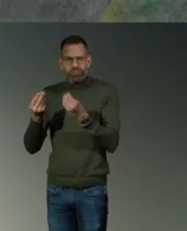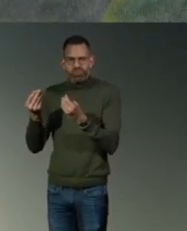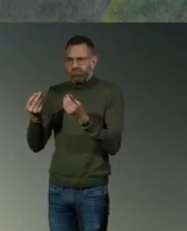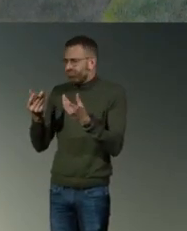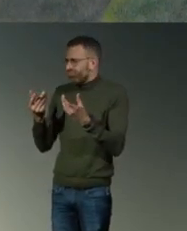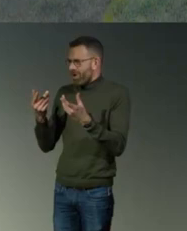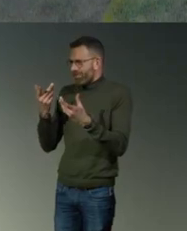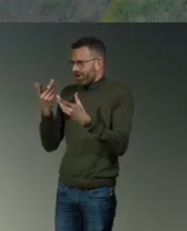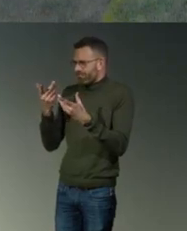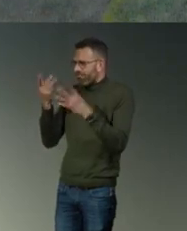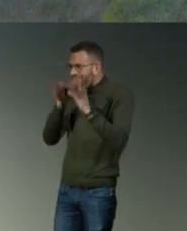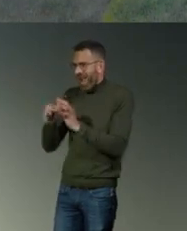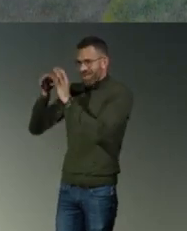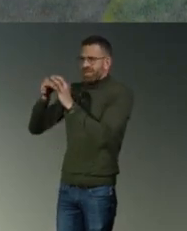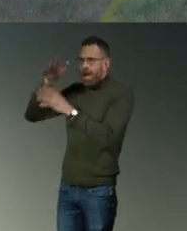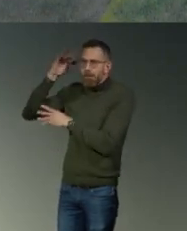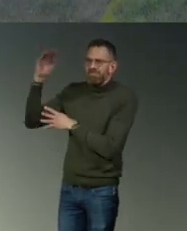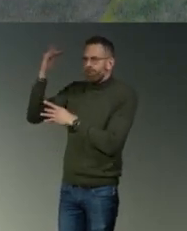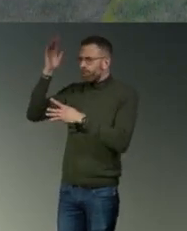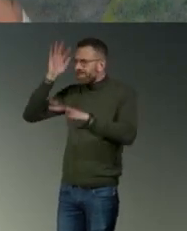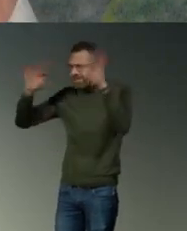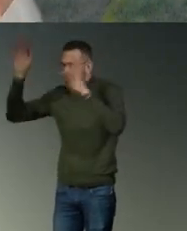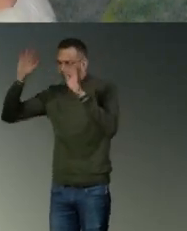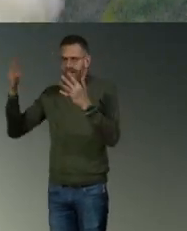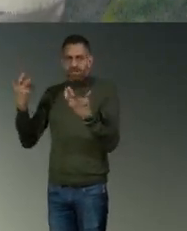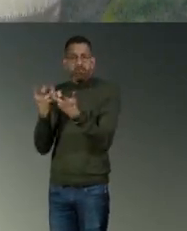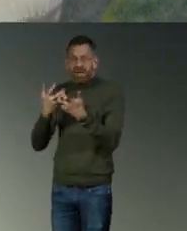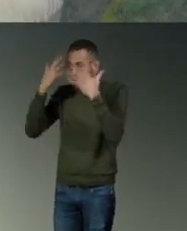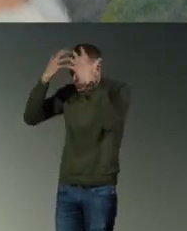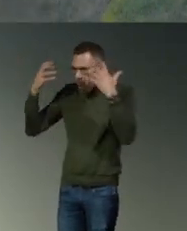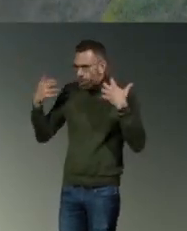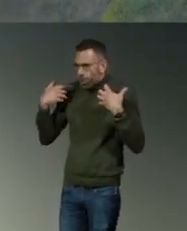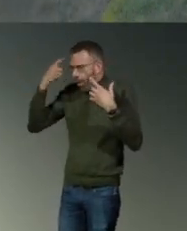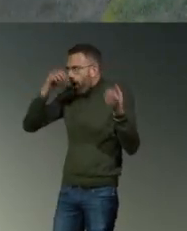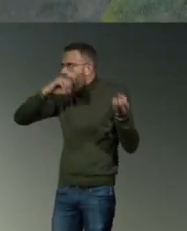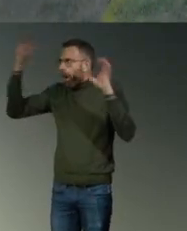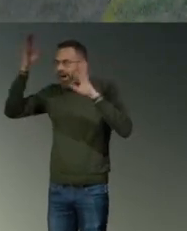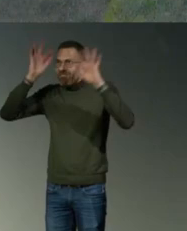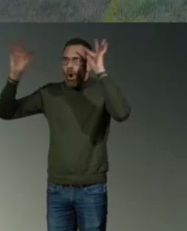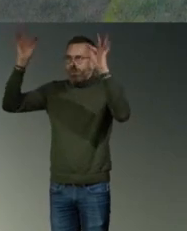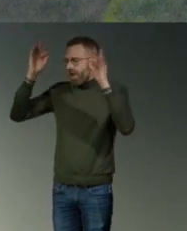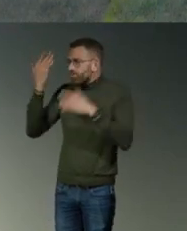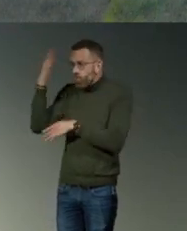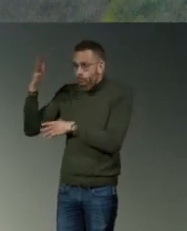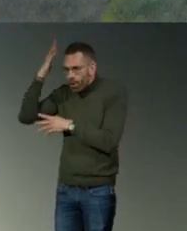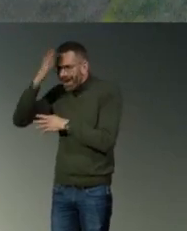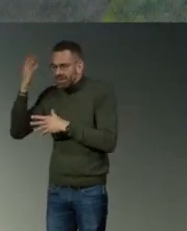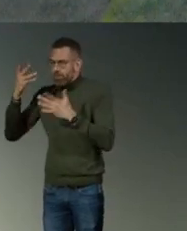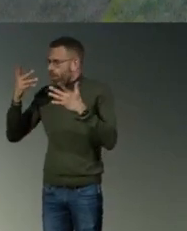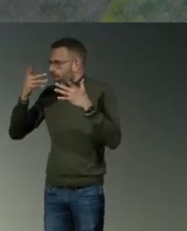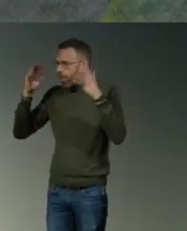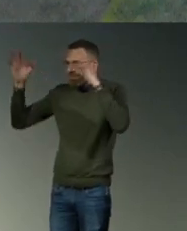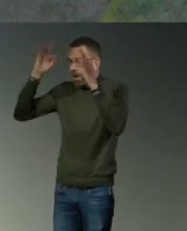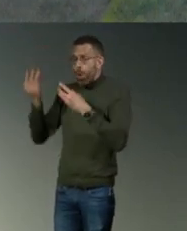une fantasmagorie, quoi. On fantasme le lion, on fantasme beaucoup d'animaux, mais ou alors les grands prédateurs. Les